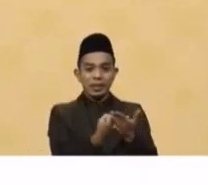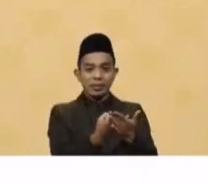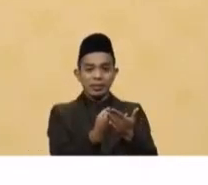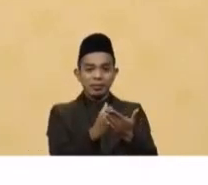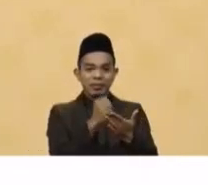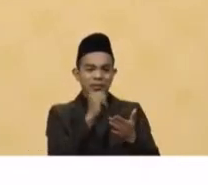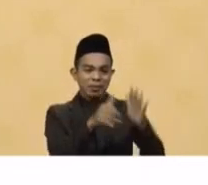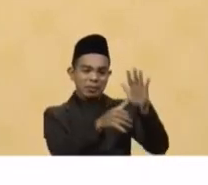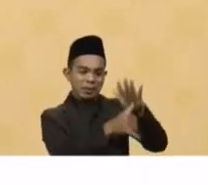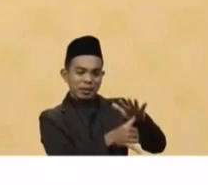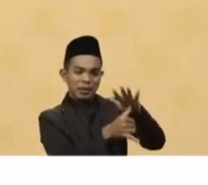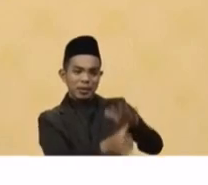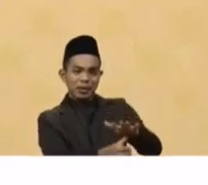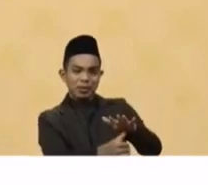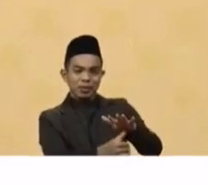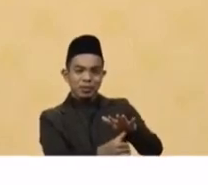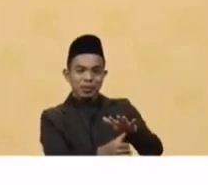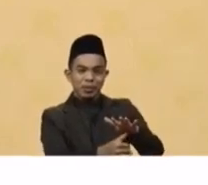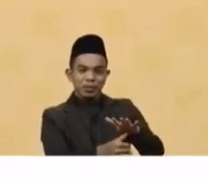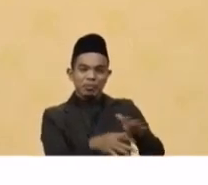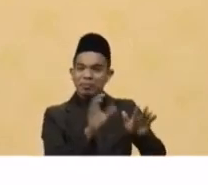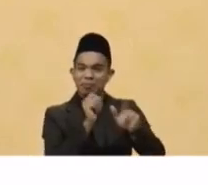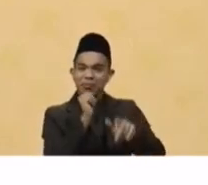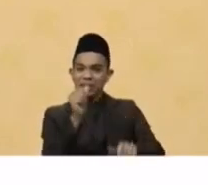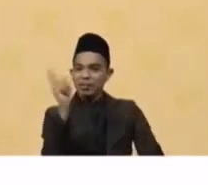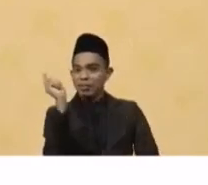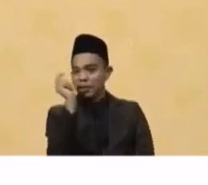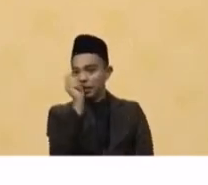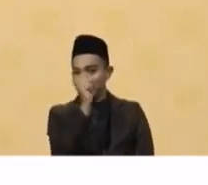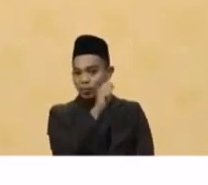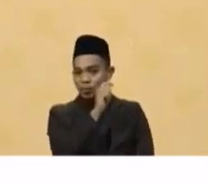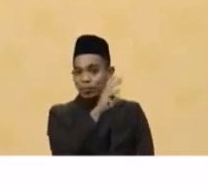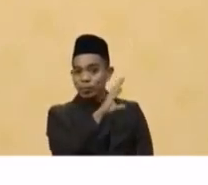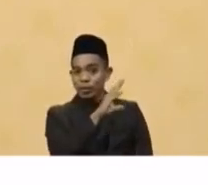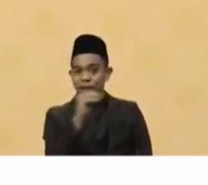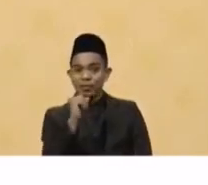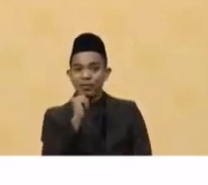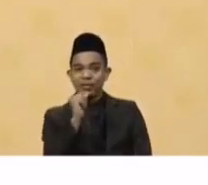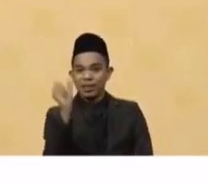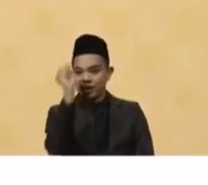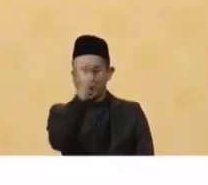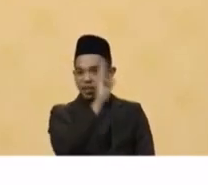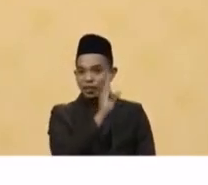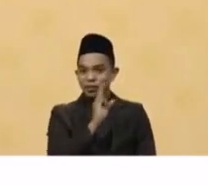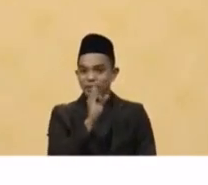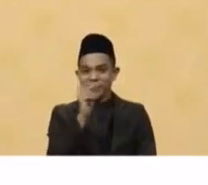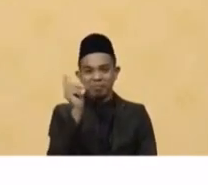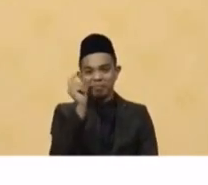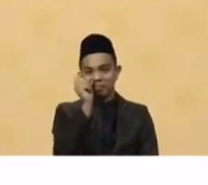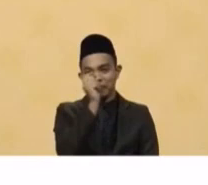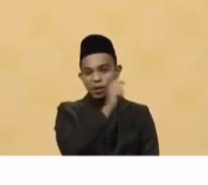menindas, tidak menipu dan tidak bersifat munafik.